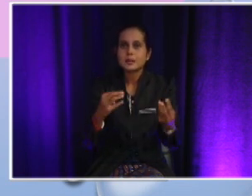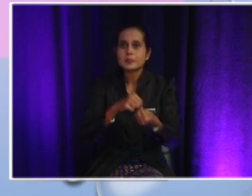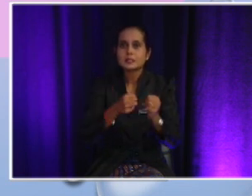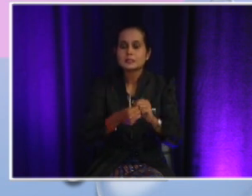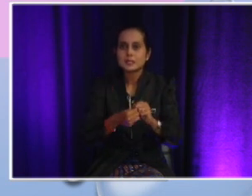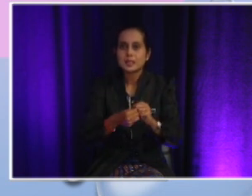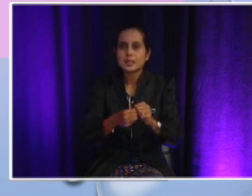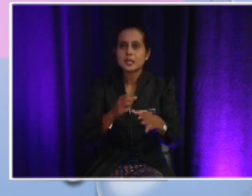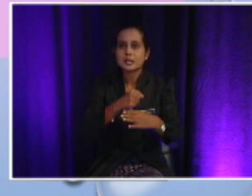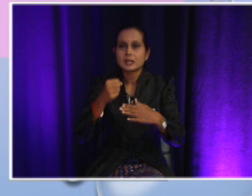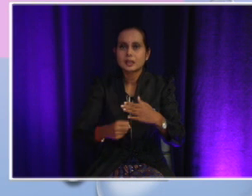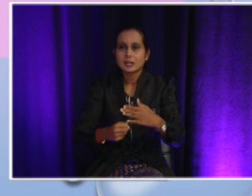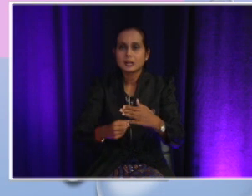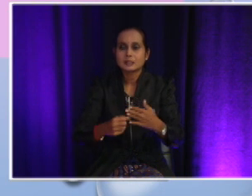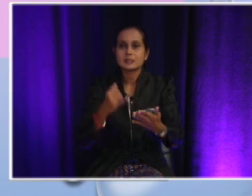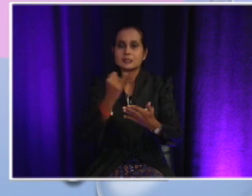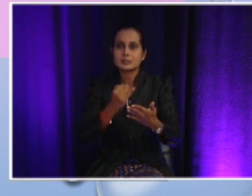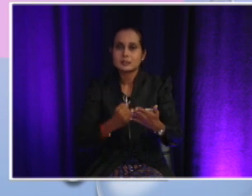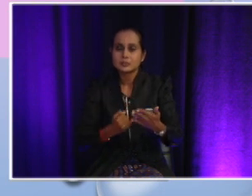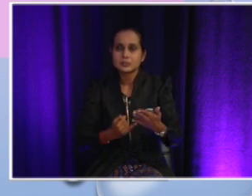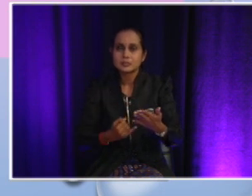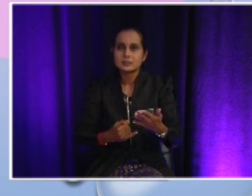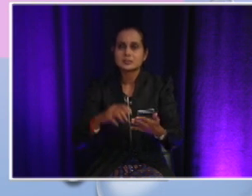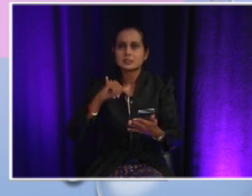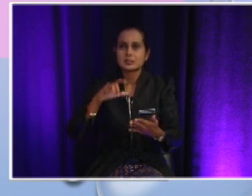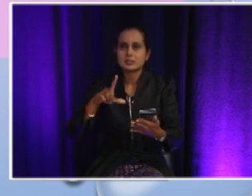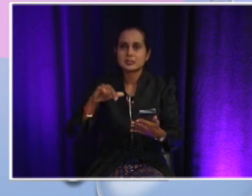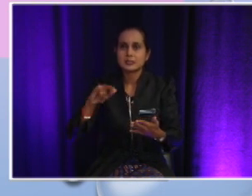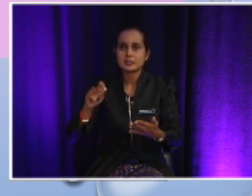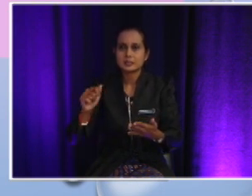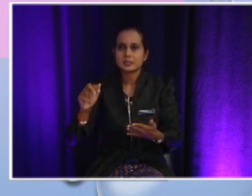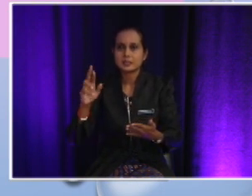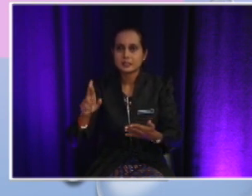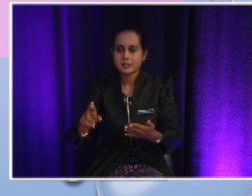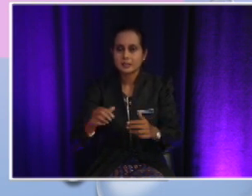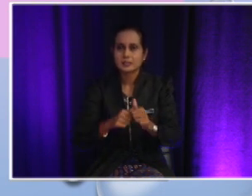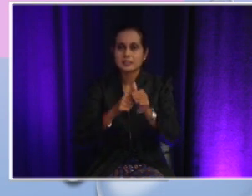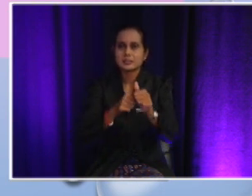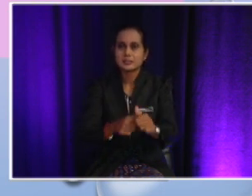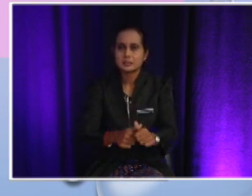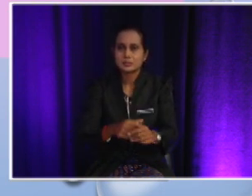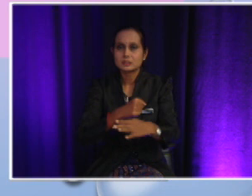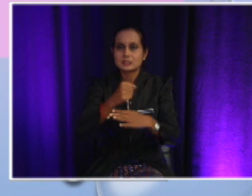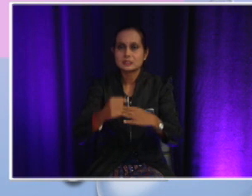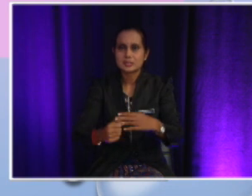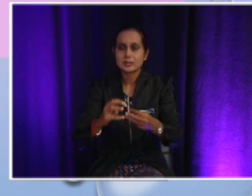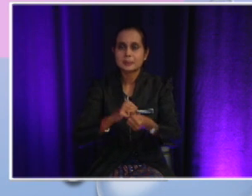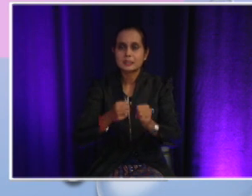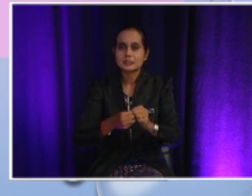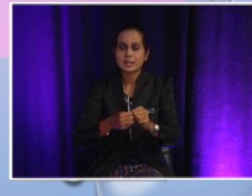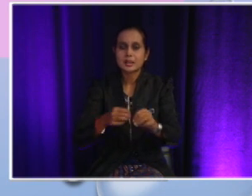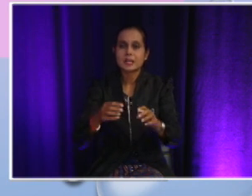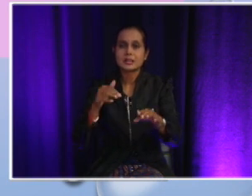Lakar semula lita cadangan berdasarkan penyelesaian masalah yang dinyatakan di B tadi. Okey, di sini